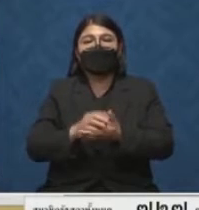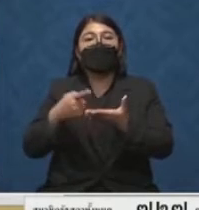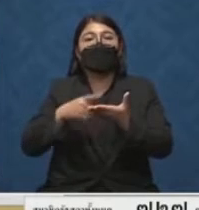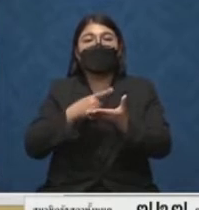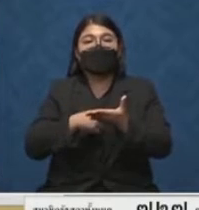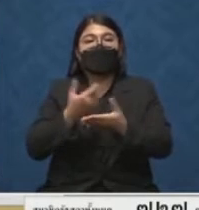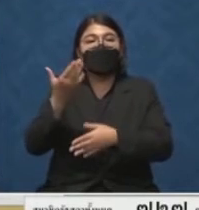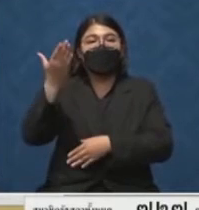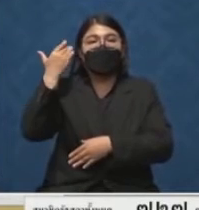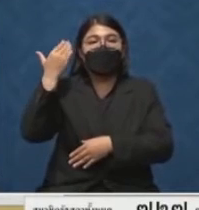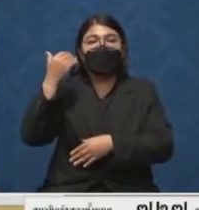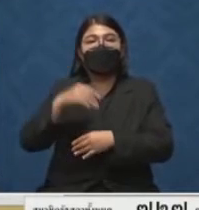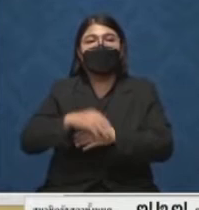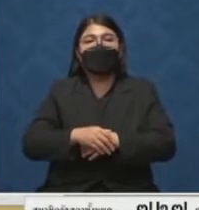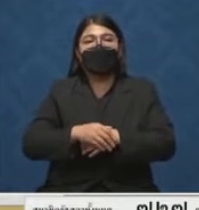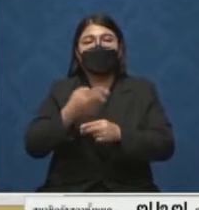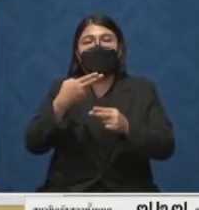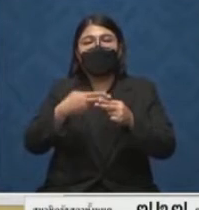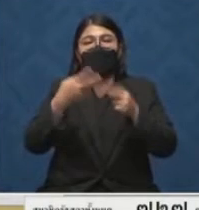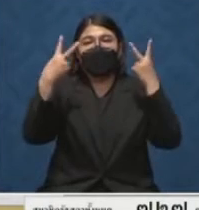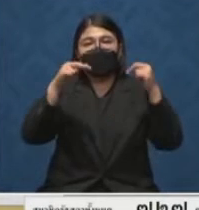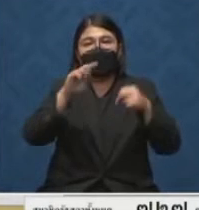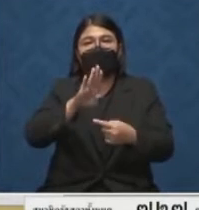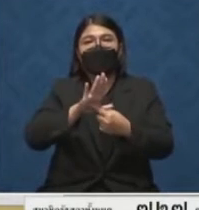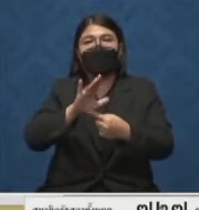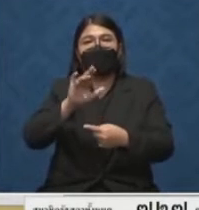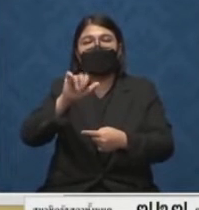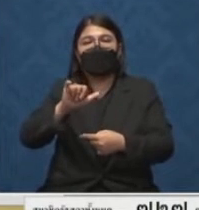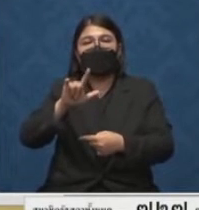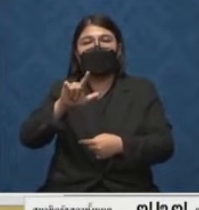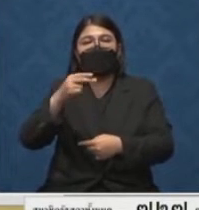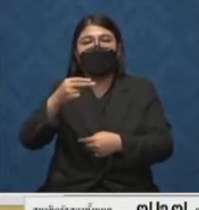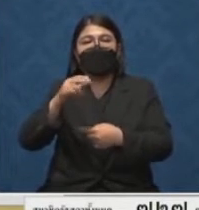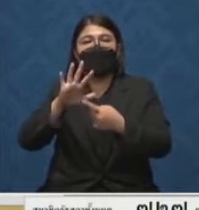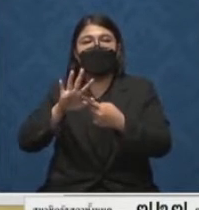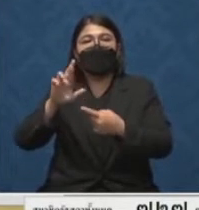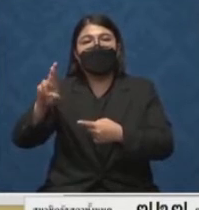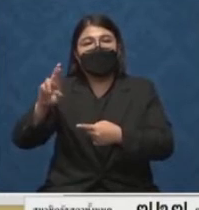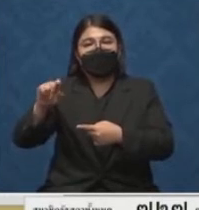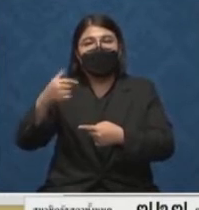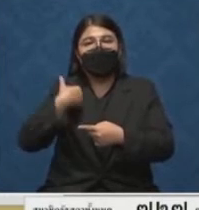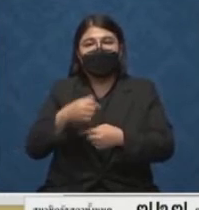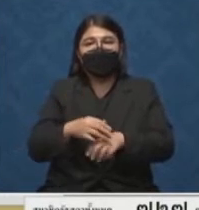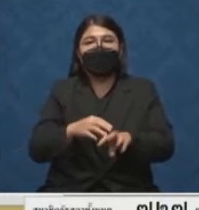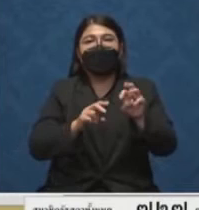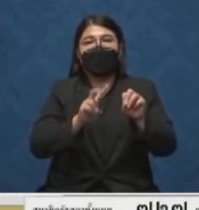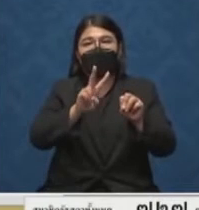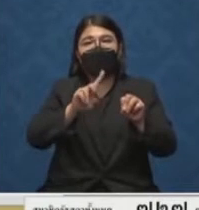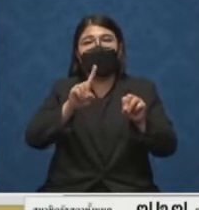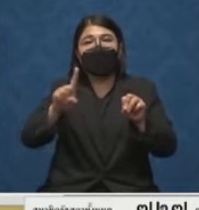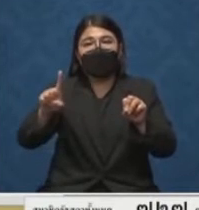ัยททานบัหาร เป็ผู้รีเริมในการแ้ไขลำนูนโดยใช้แ้ไขมาตา 211 แลก